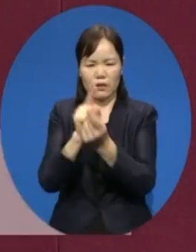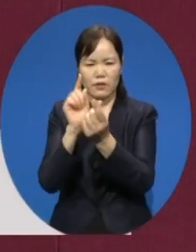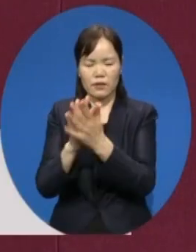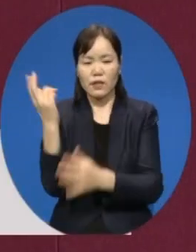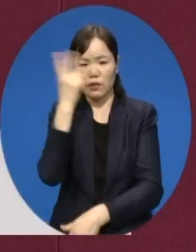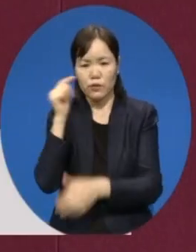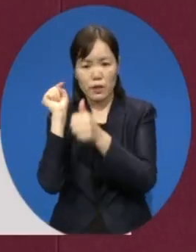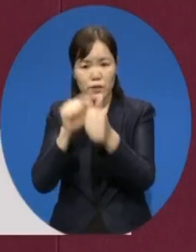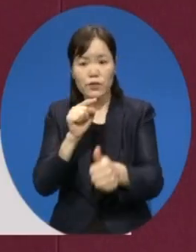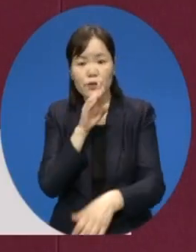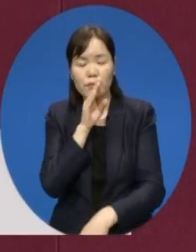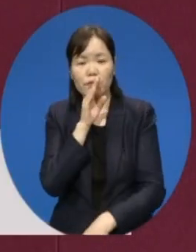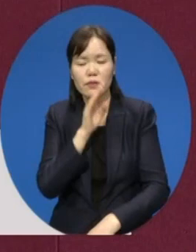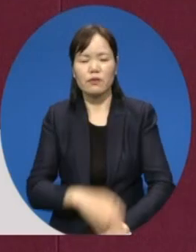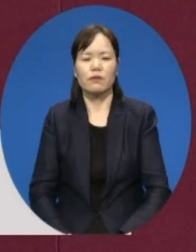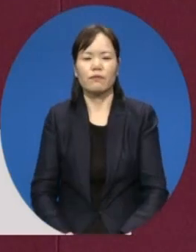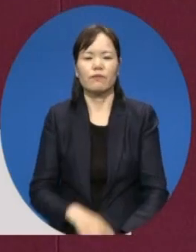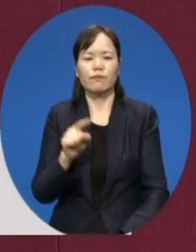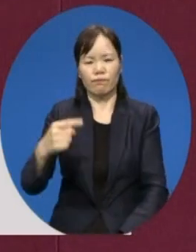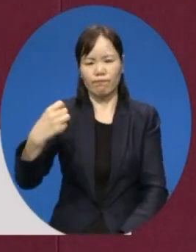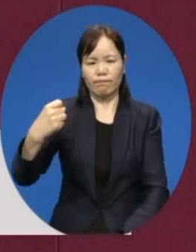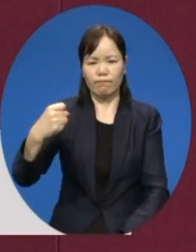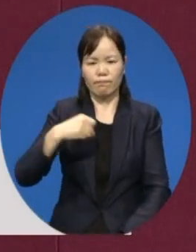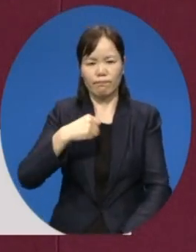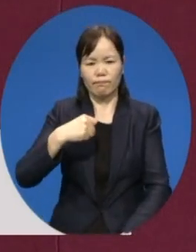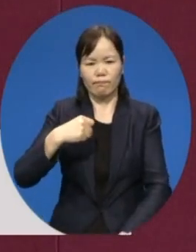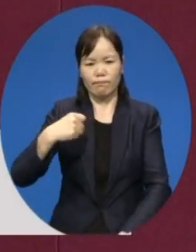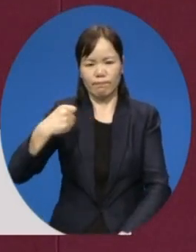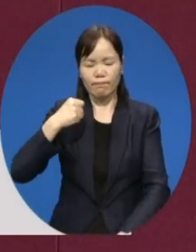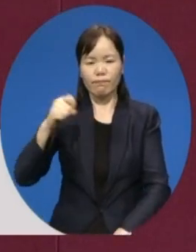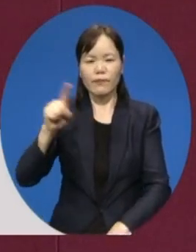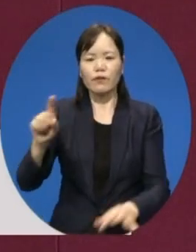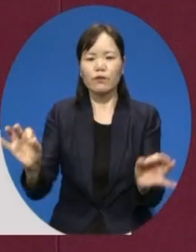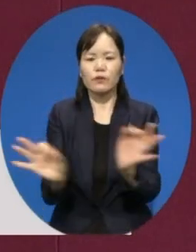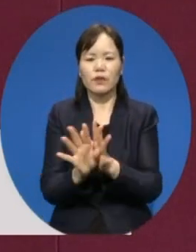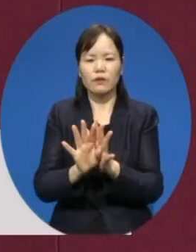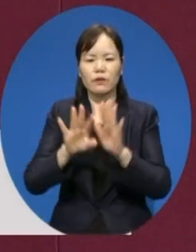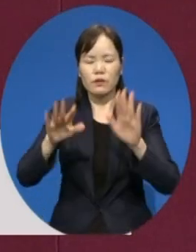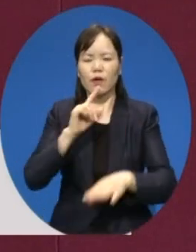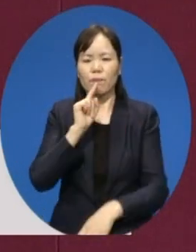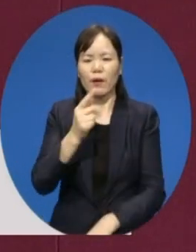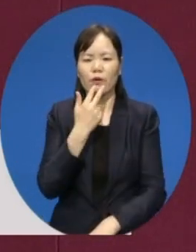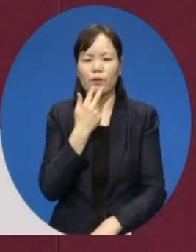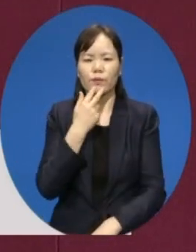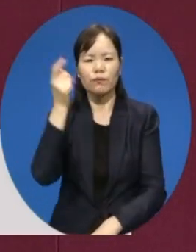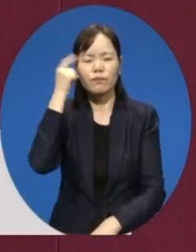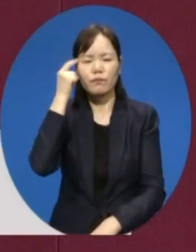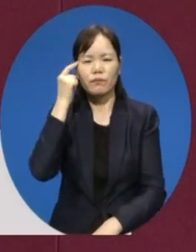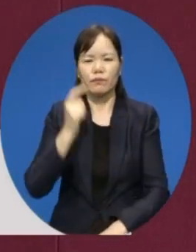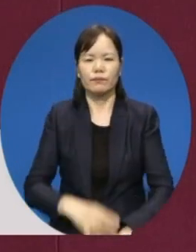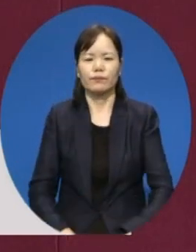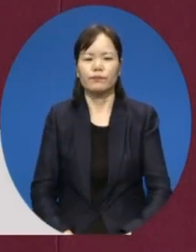지휘하셨죠? 그 기세 다 어디로 가고 지금 한마디 말씀이 없습니까?